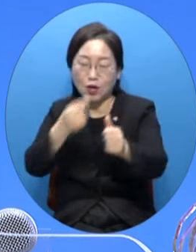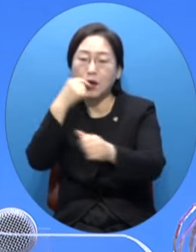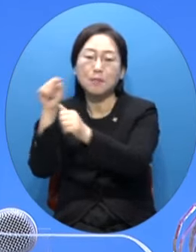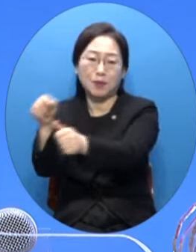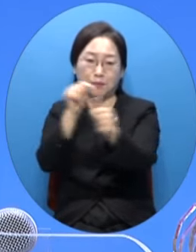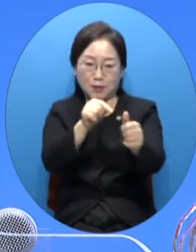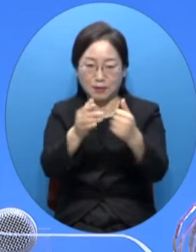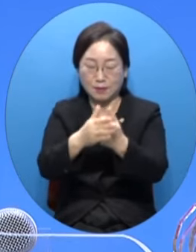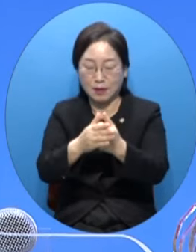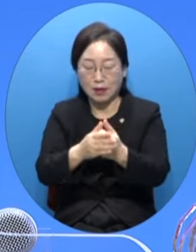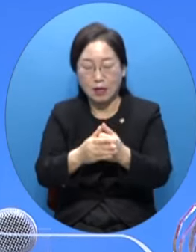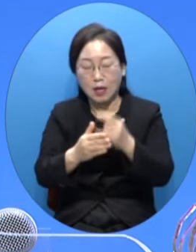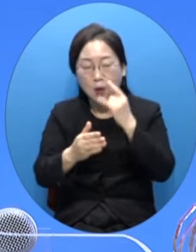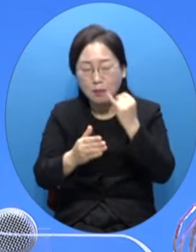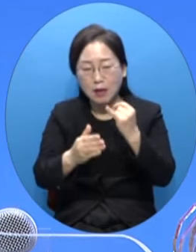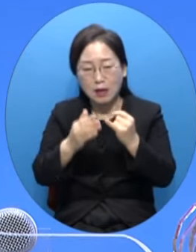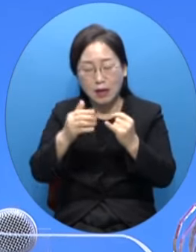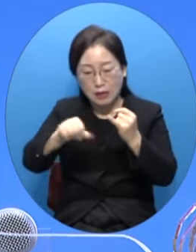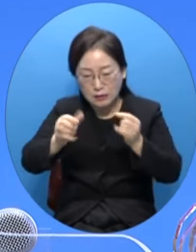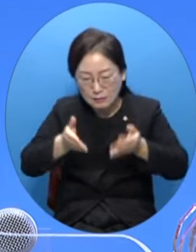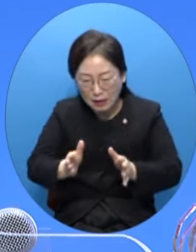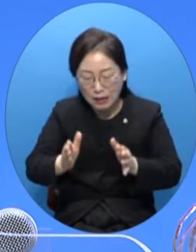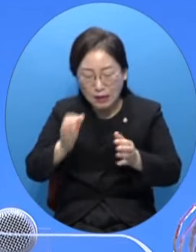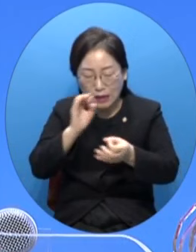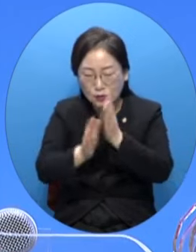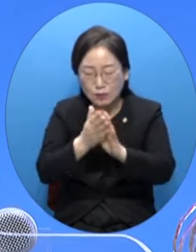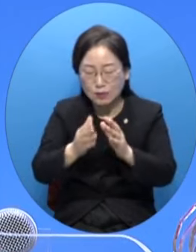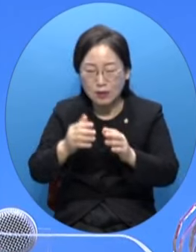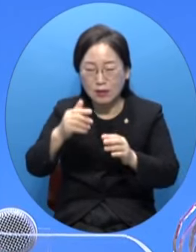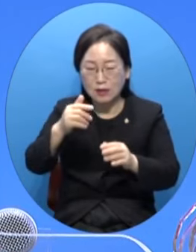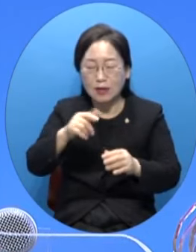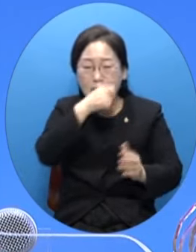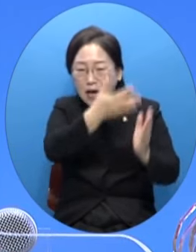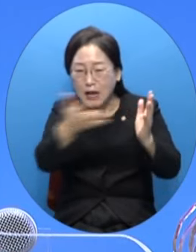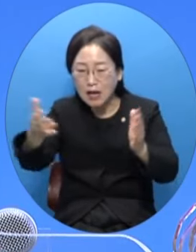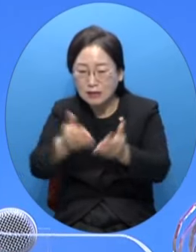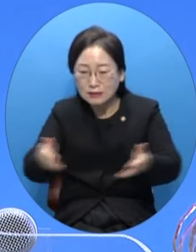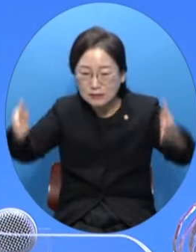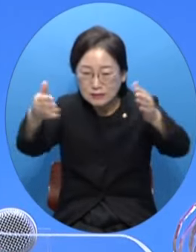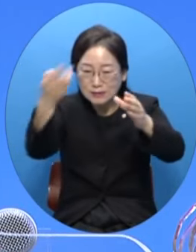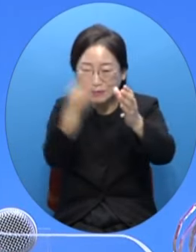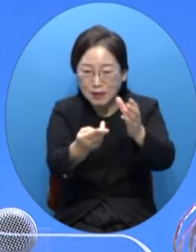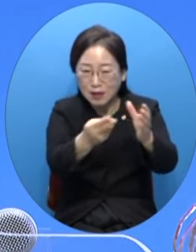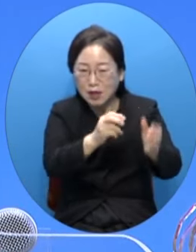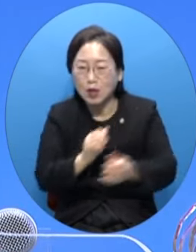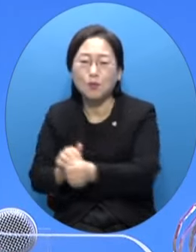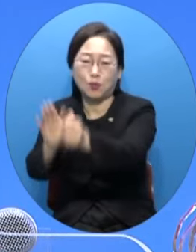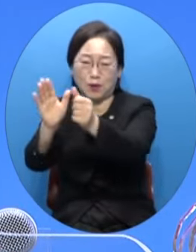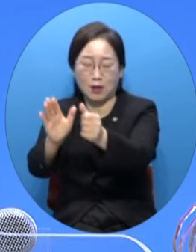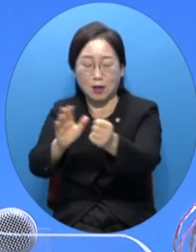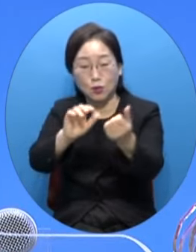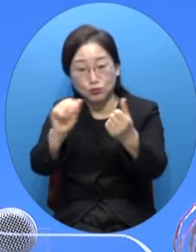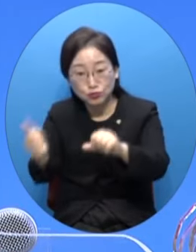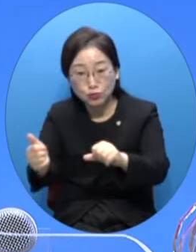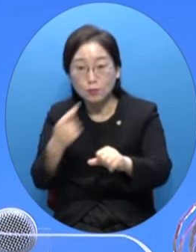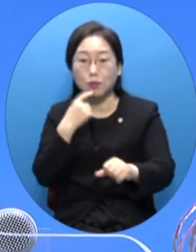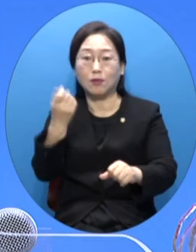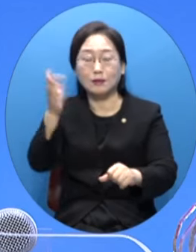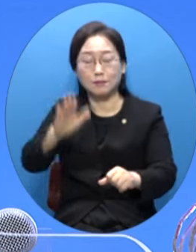그는 나일강가에 버려져서 죽을 운명이었는데 마침 바로의 공주가 목욕하러